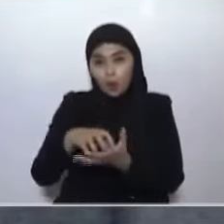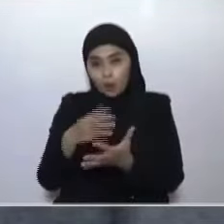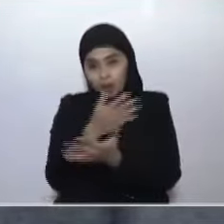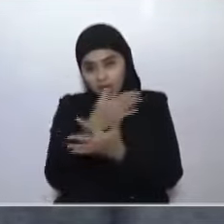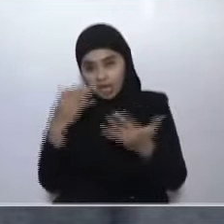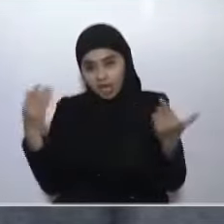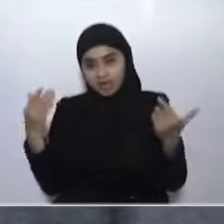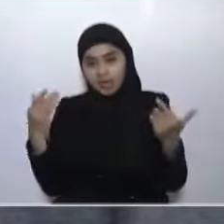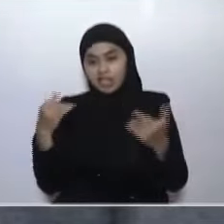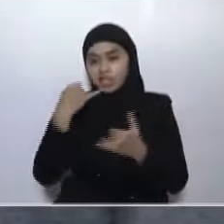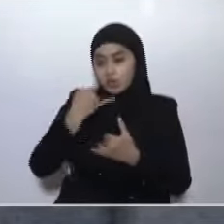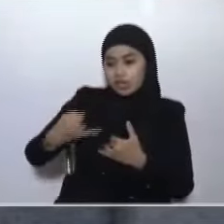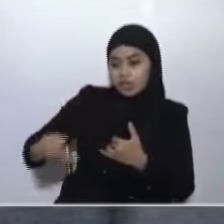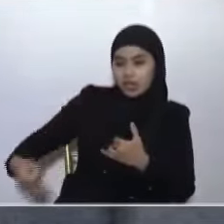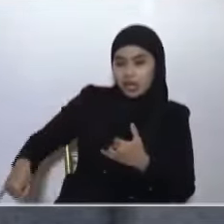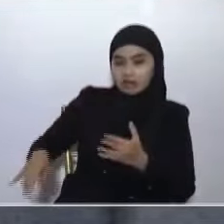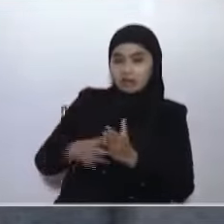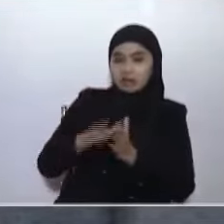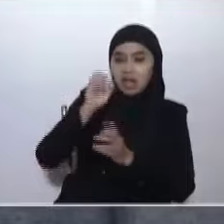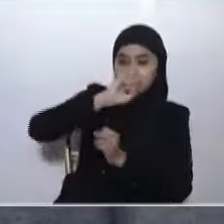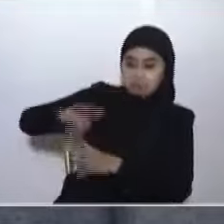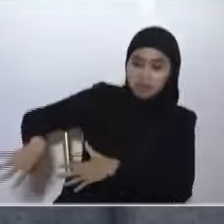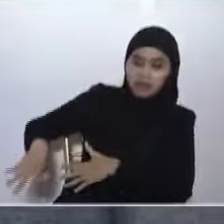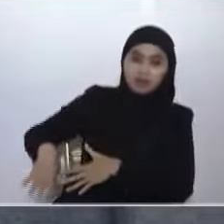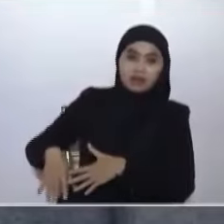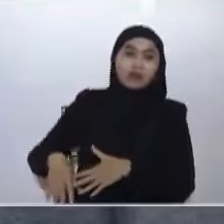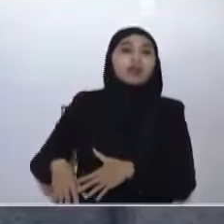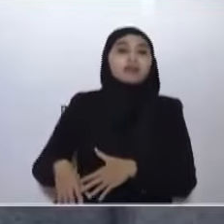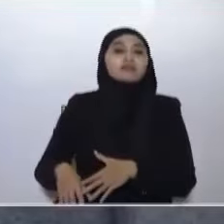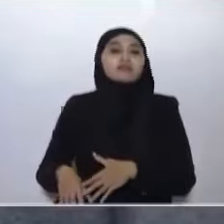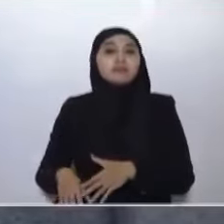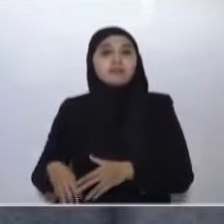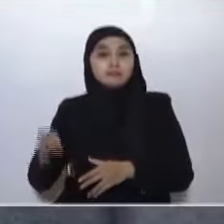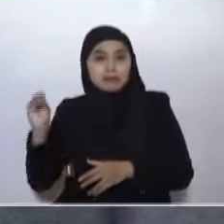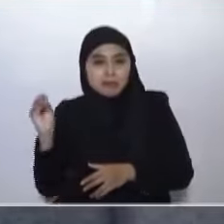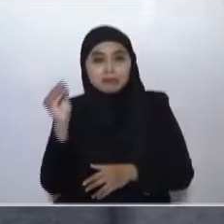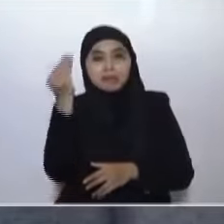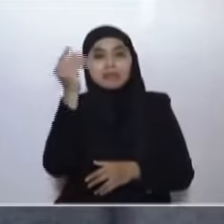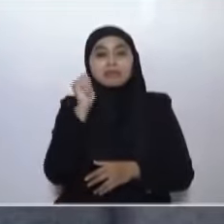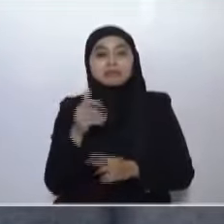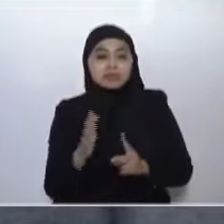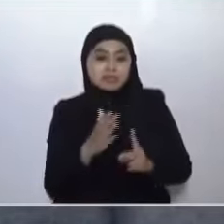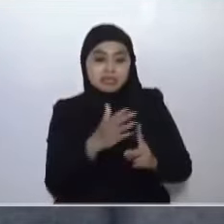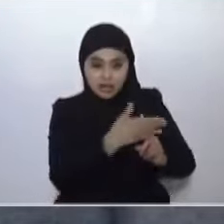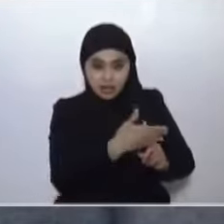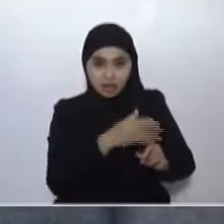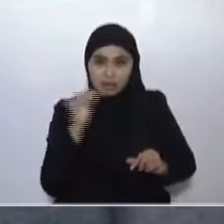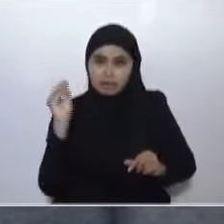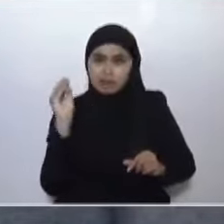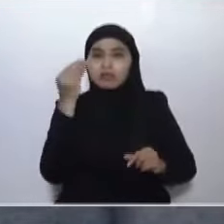yang dirugikan dan diabaikan pemimpin yang bisaeni sehingga